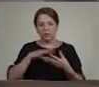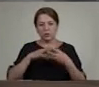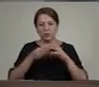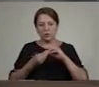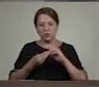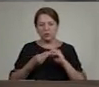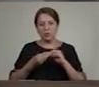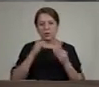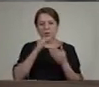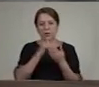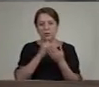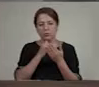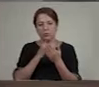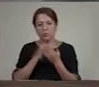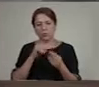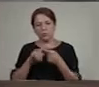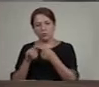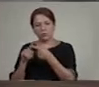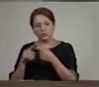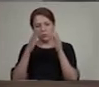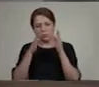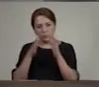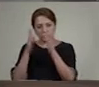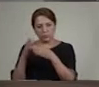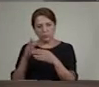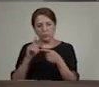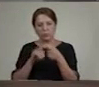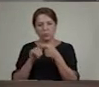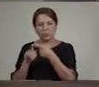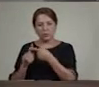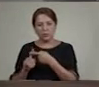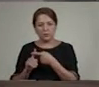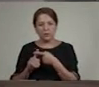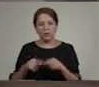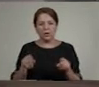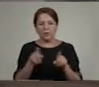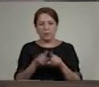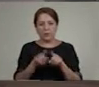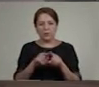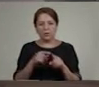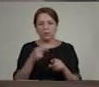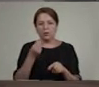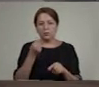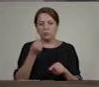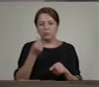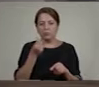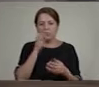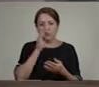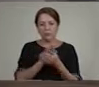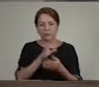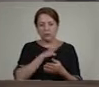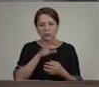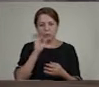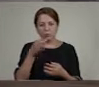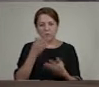qatorni qo'shganimizda hamda ustun ko'rinishdagi jami daromadni qo'shganimizda bir xil narx chiqsa, siz to'g'ri